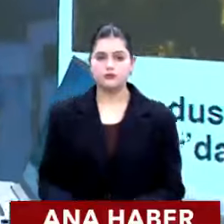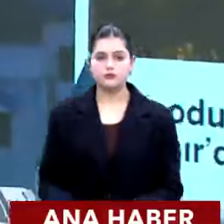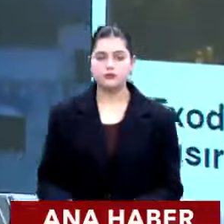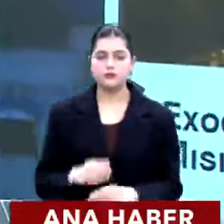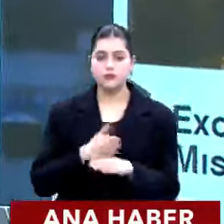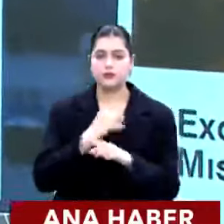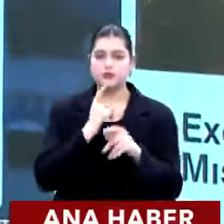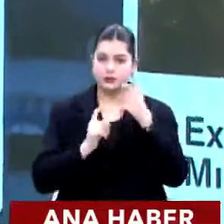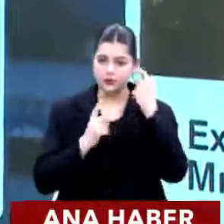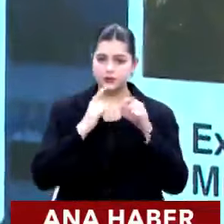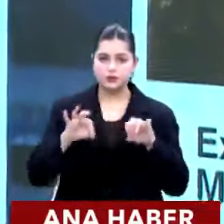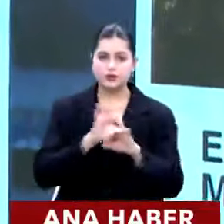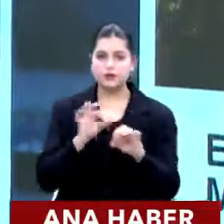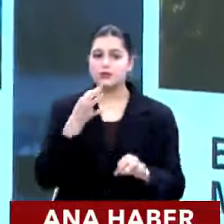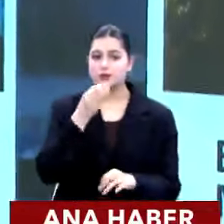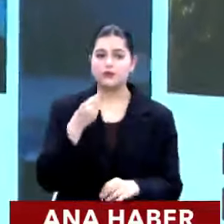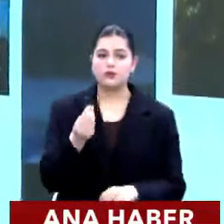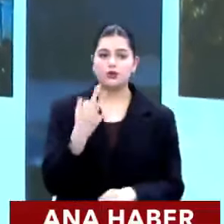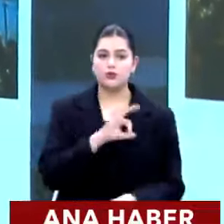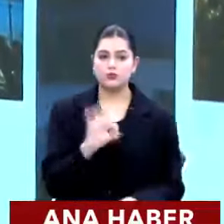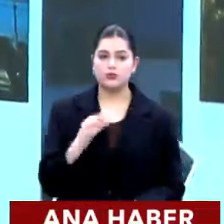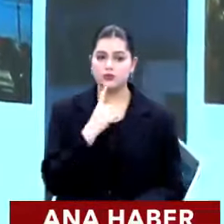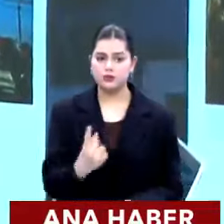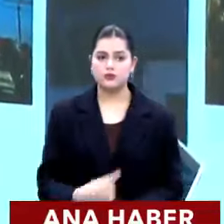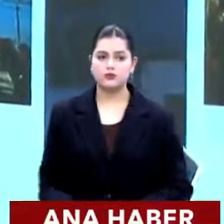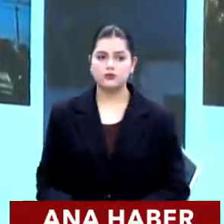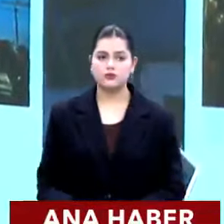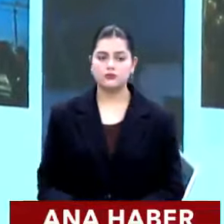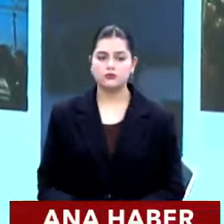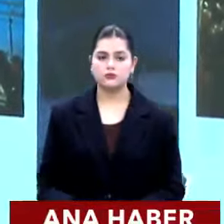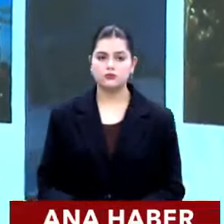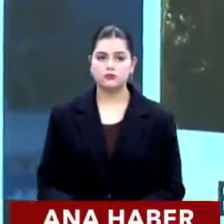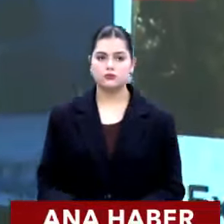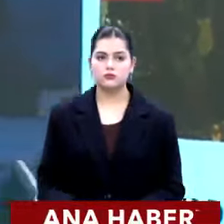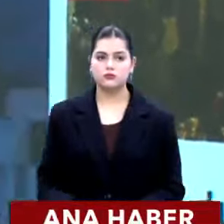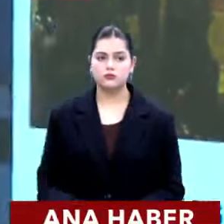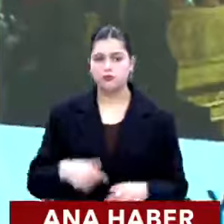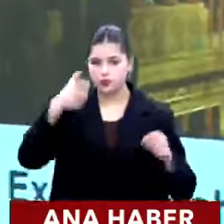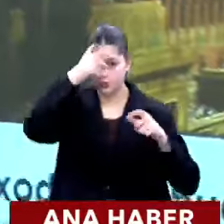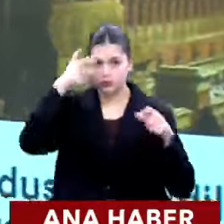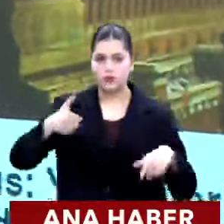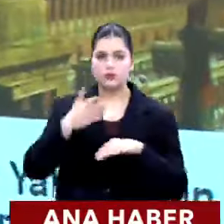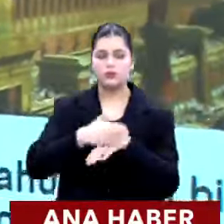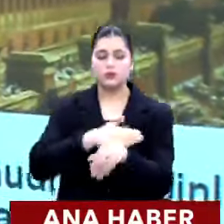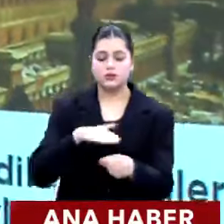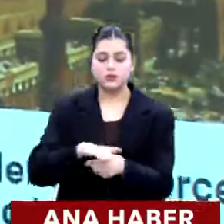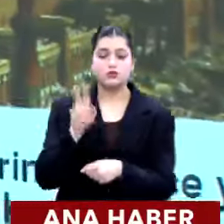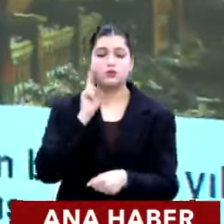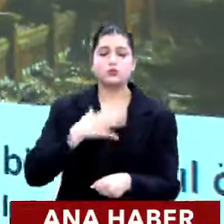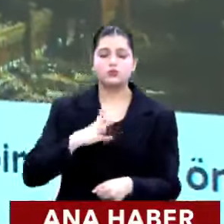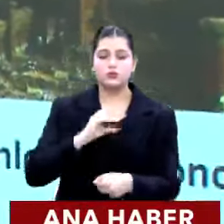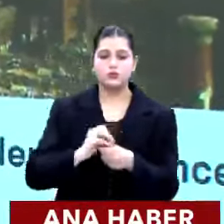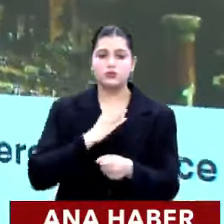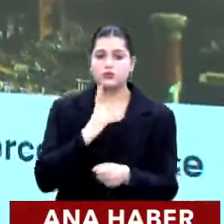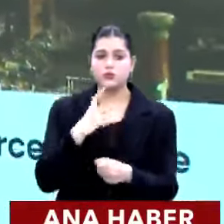ki İsrail bile İsrail buna bile müsaade etmemek gibi bir taktiğe yönelmiş vaziyette Tabii Türkiye'nin önce işgalin son bulması İsrail